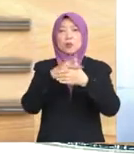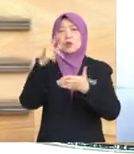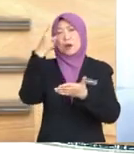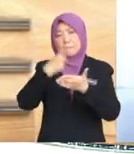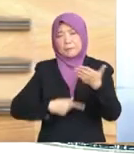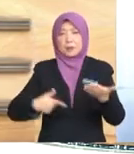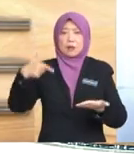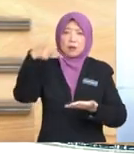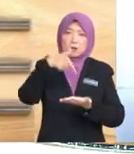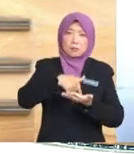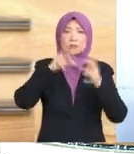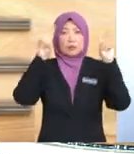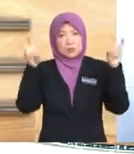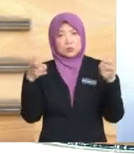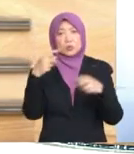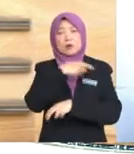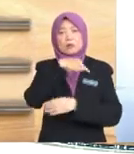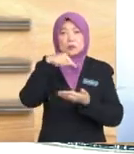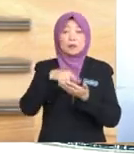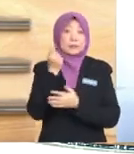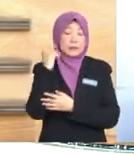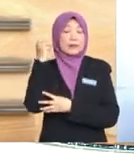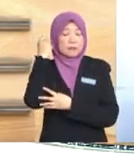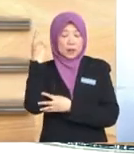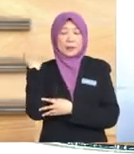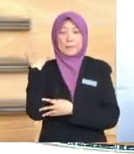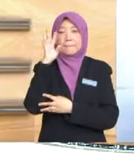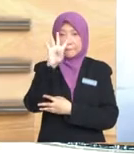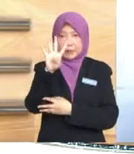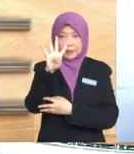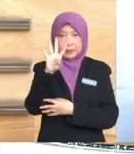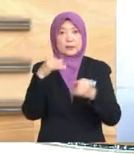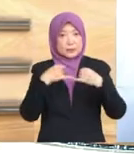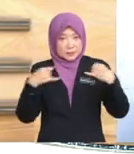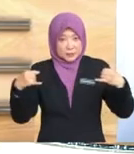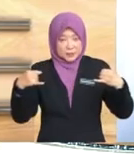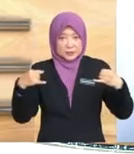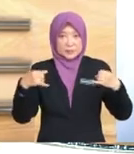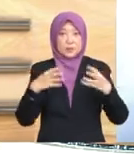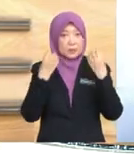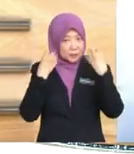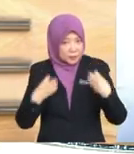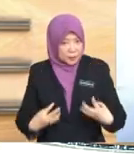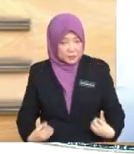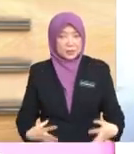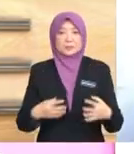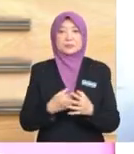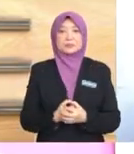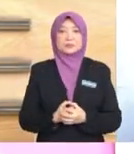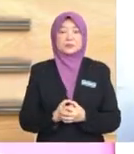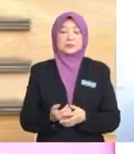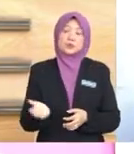adik-adik tentang topik ini? Kita dah faham dah tadi, ada 4 jenis hiasan. Apa lagi yang kita nak bagi tahu? Jom